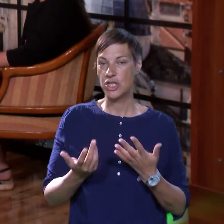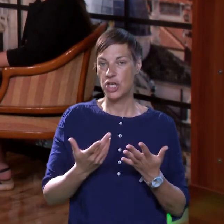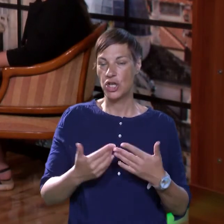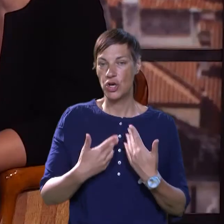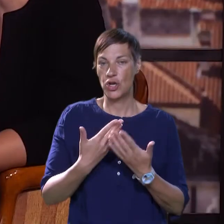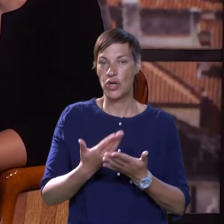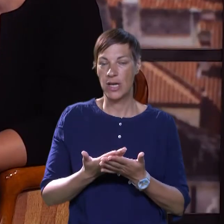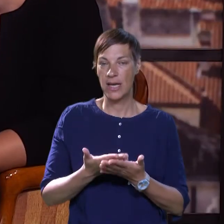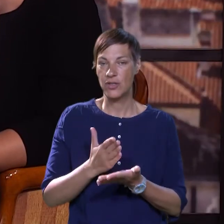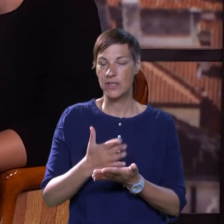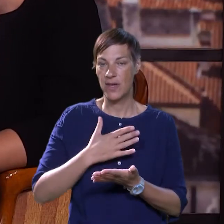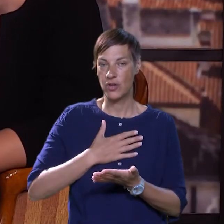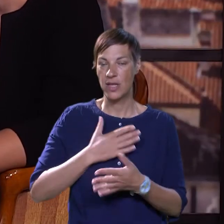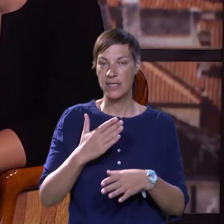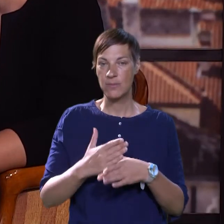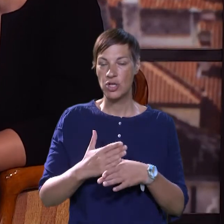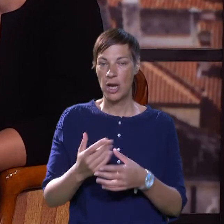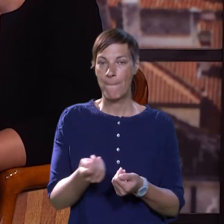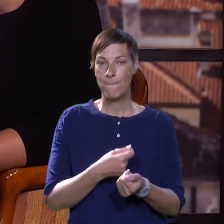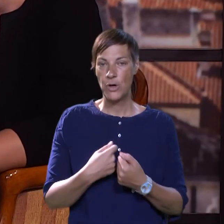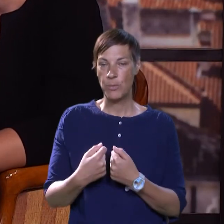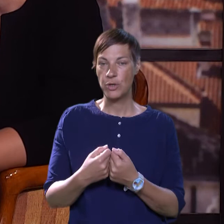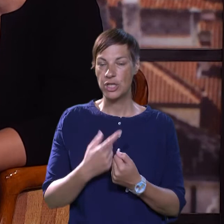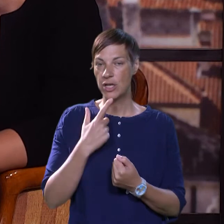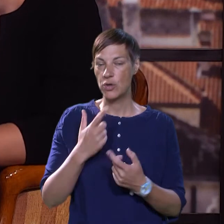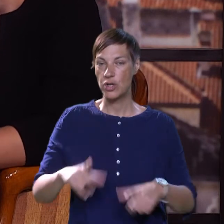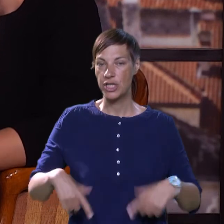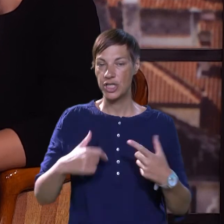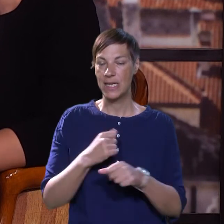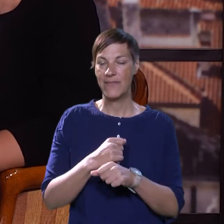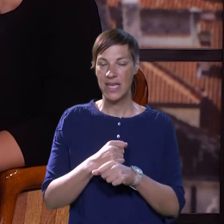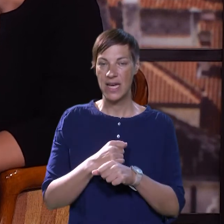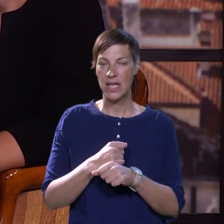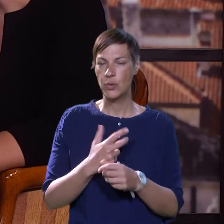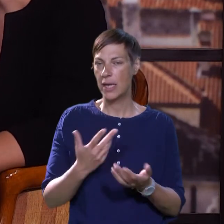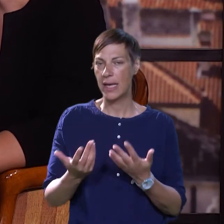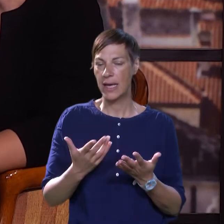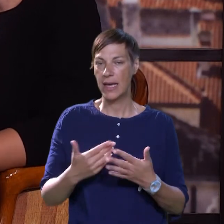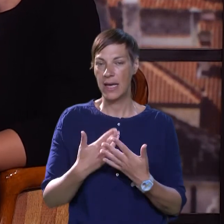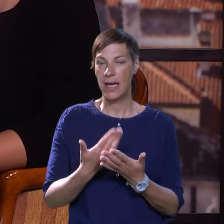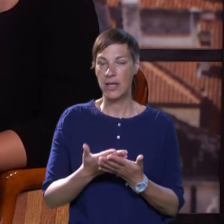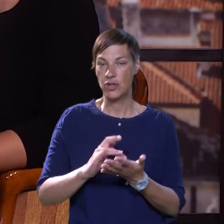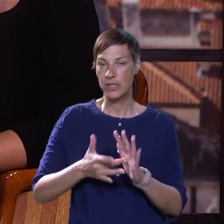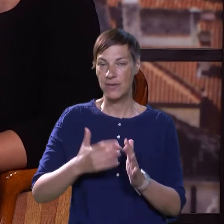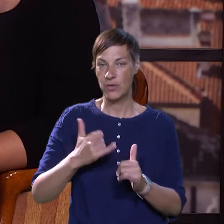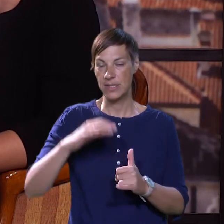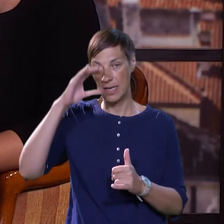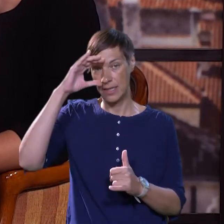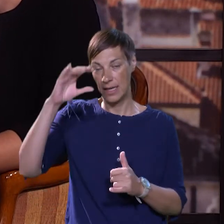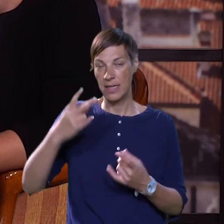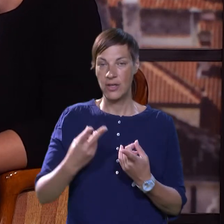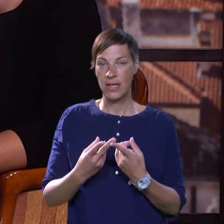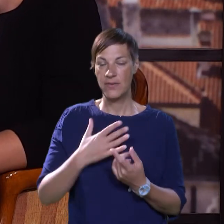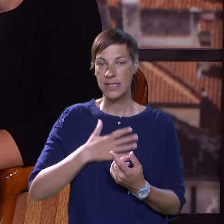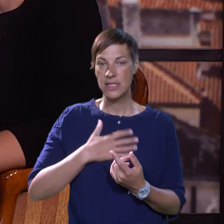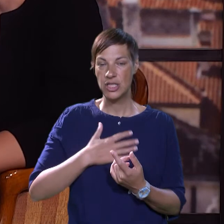je ono, na koji način svako od nas može pomoći svojoj zajednici koji živi, radi i djeluje. Na koji način, evo, svi oni koji nas sad gledaju putem